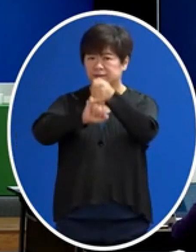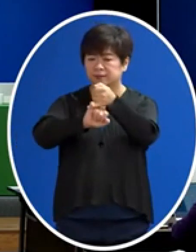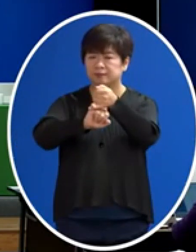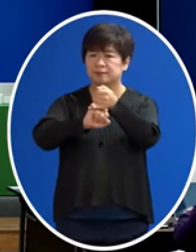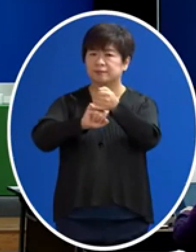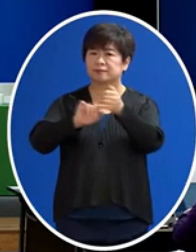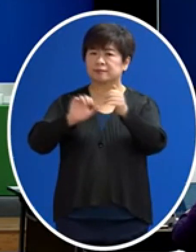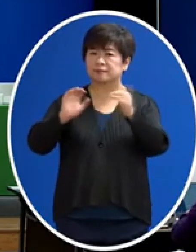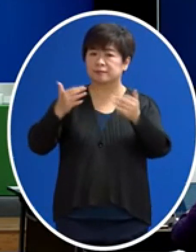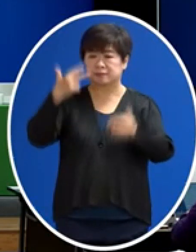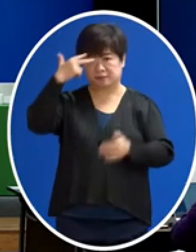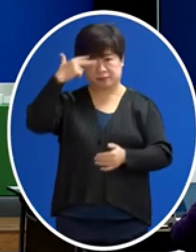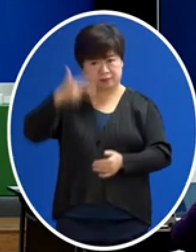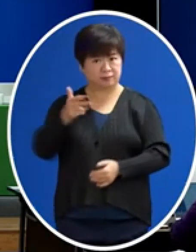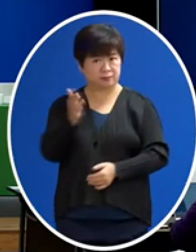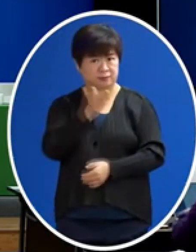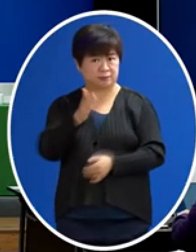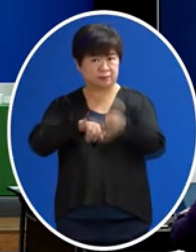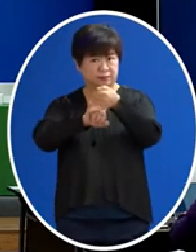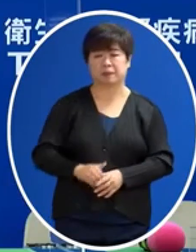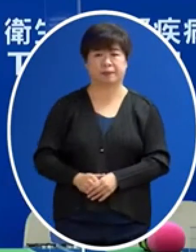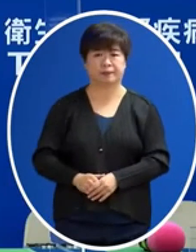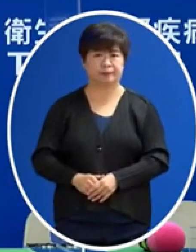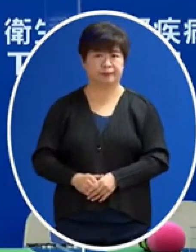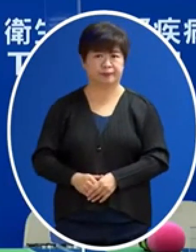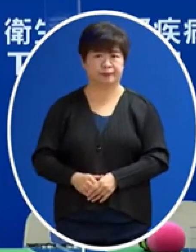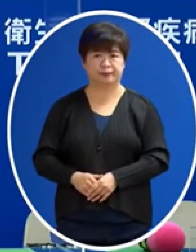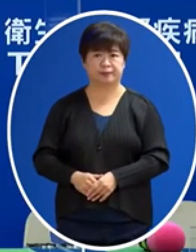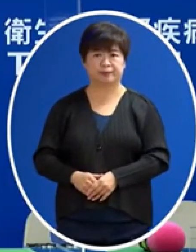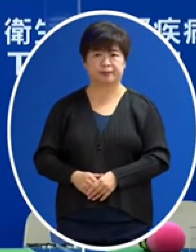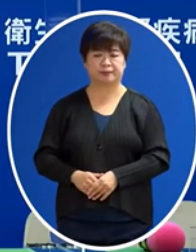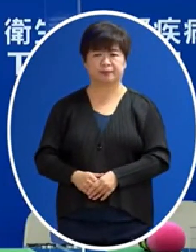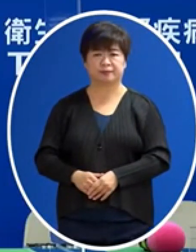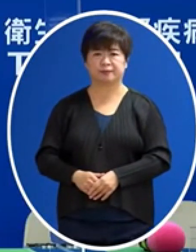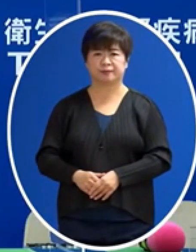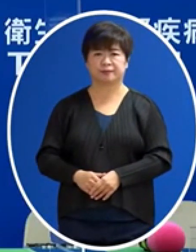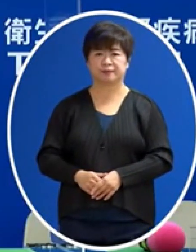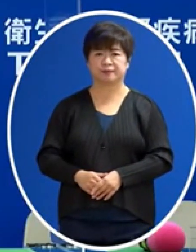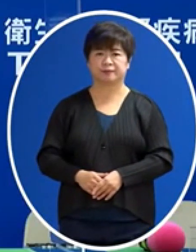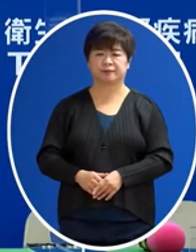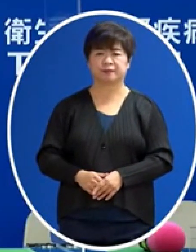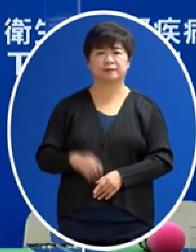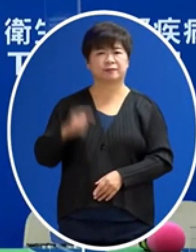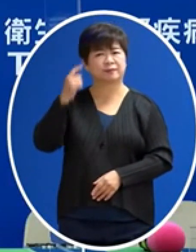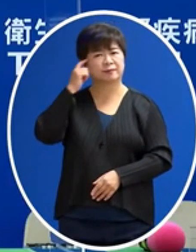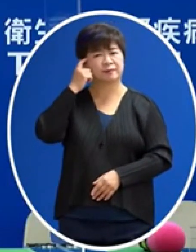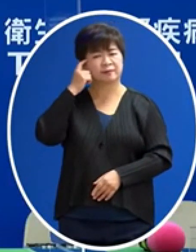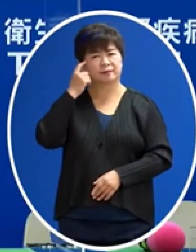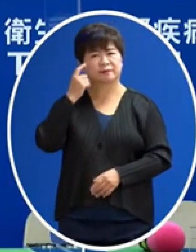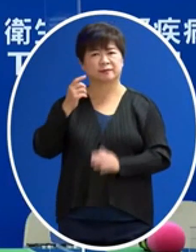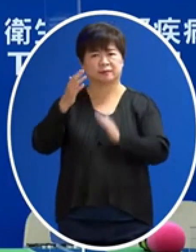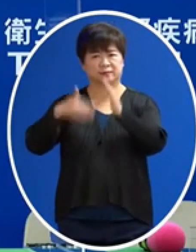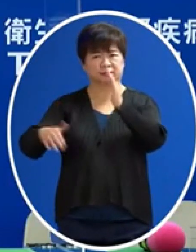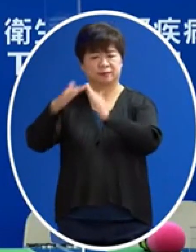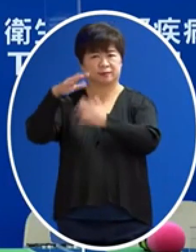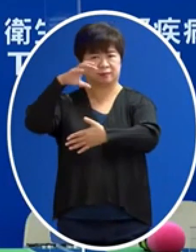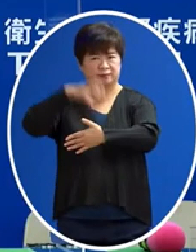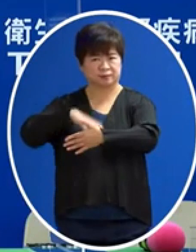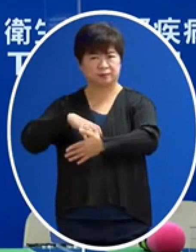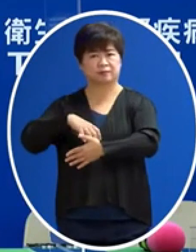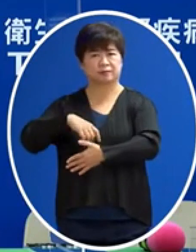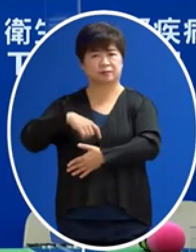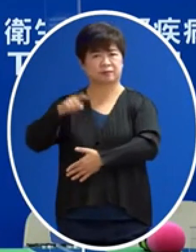概就是在下周左右的时辰？ 好，大概我想哈，因为我们第一次还是在校园内来试